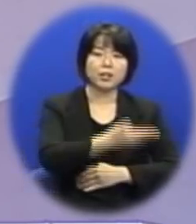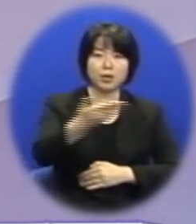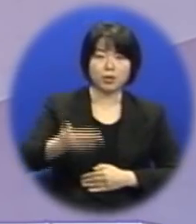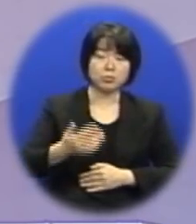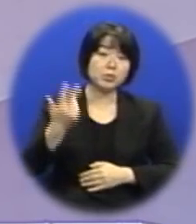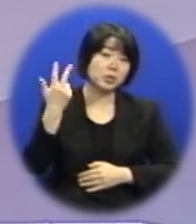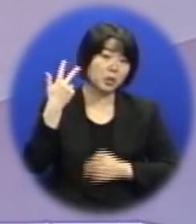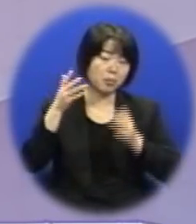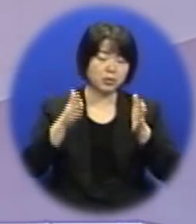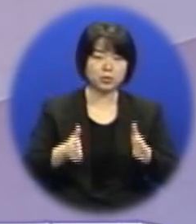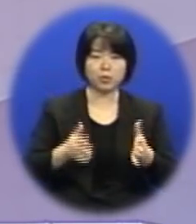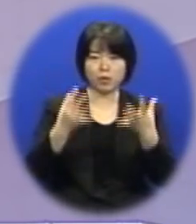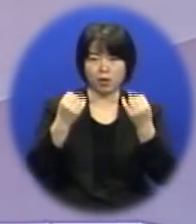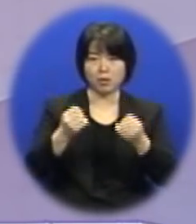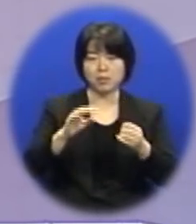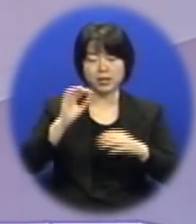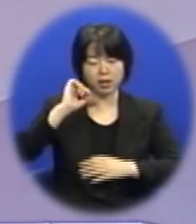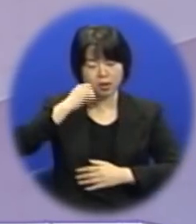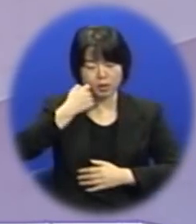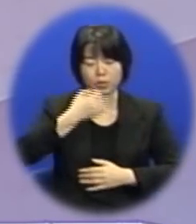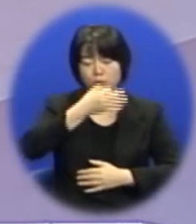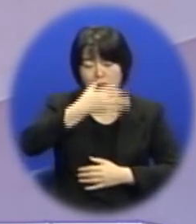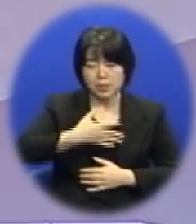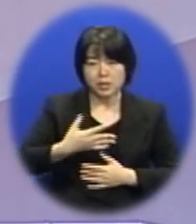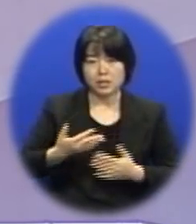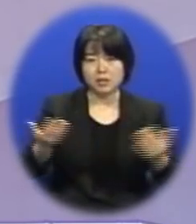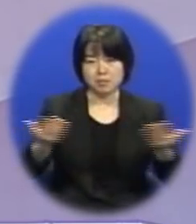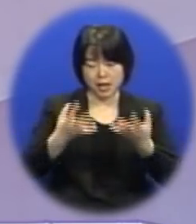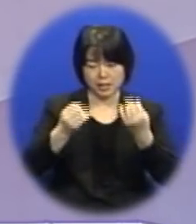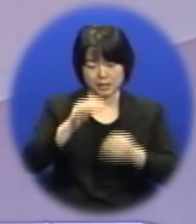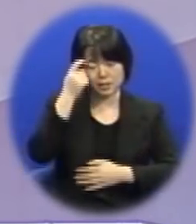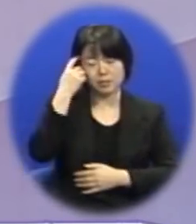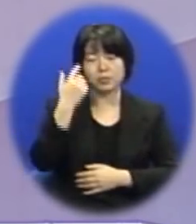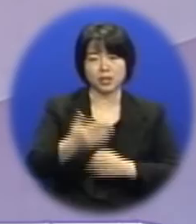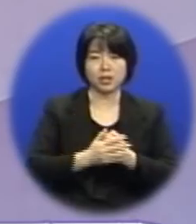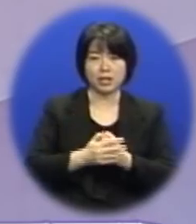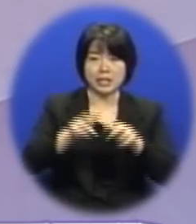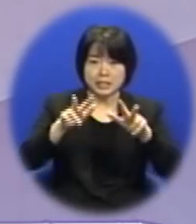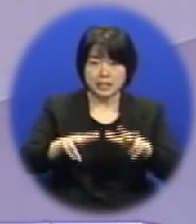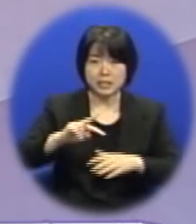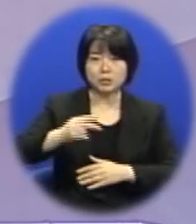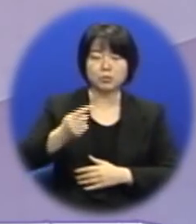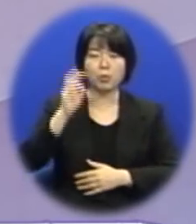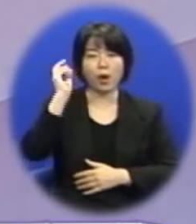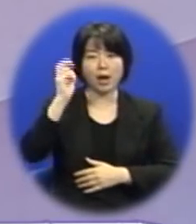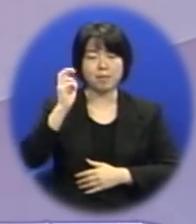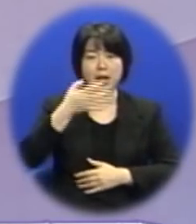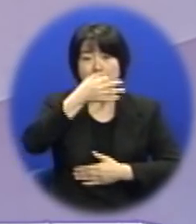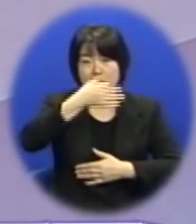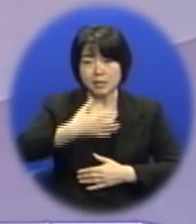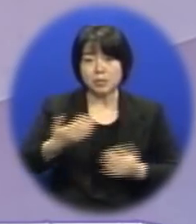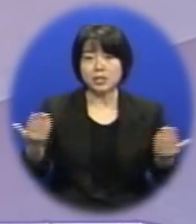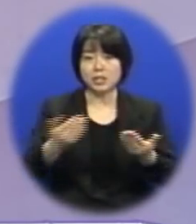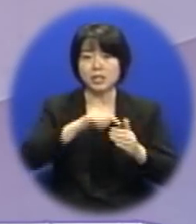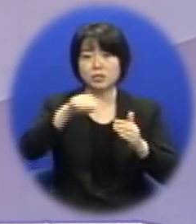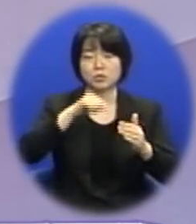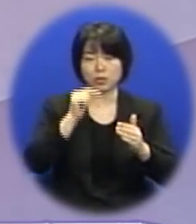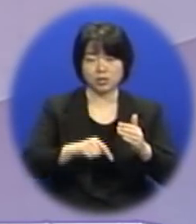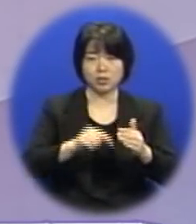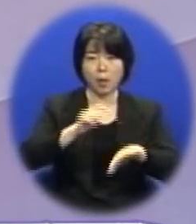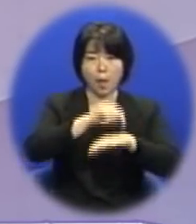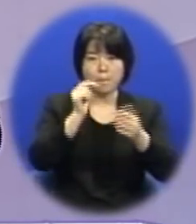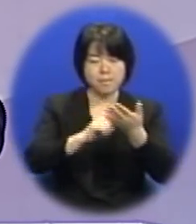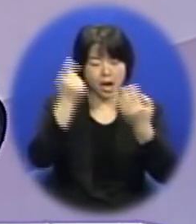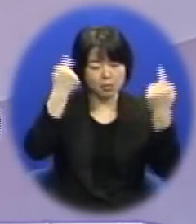한 주간 얼마나 어렵고 힘든 일이 많았습니까? 지금도 아마 힘든 일 속에서 마음이